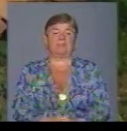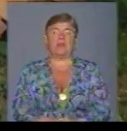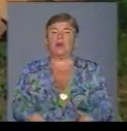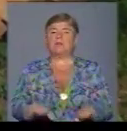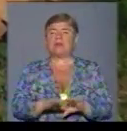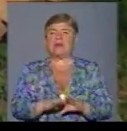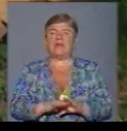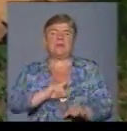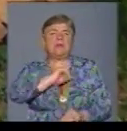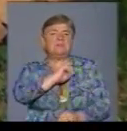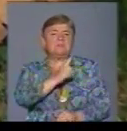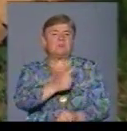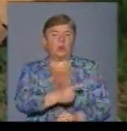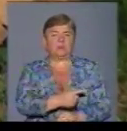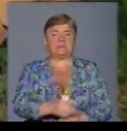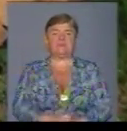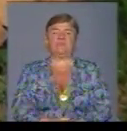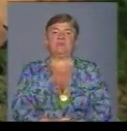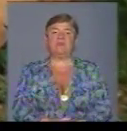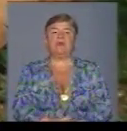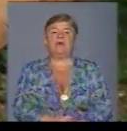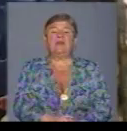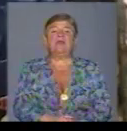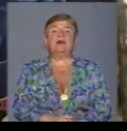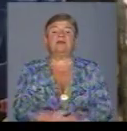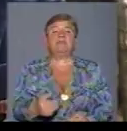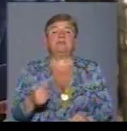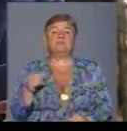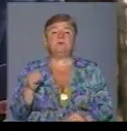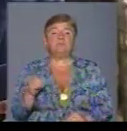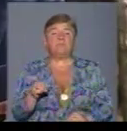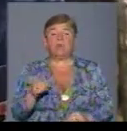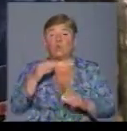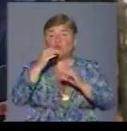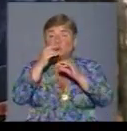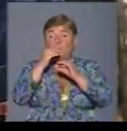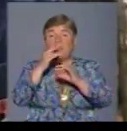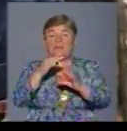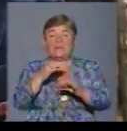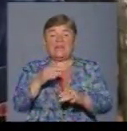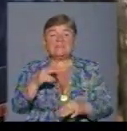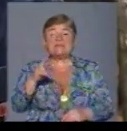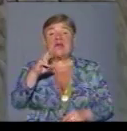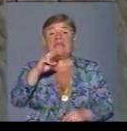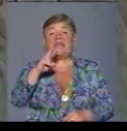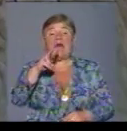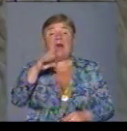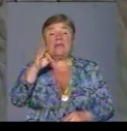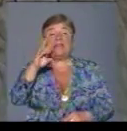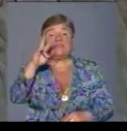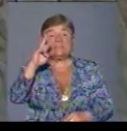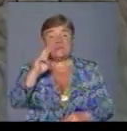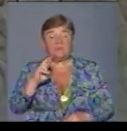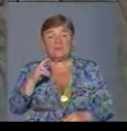Такий голос за неї. Ну, я любитель того супілок із дитинства. Та й трембіт із